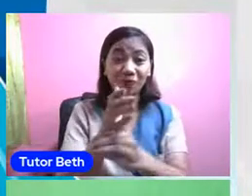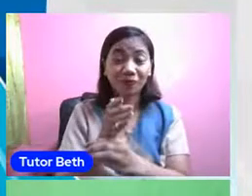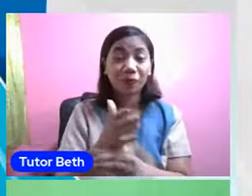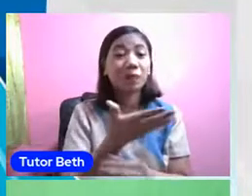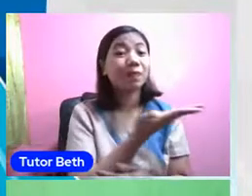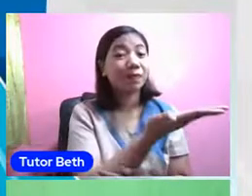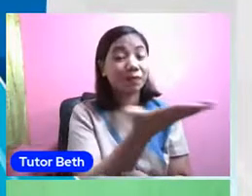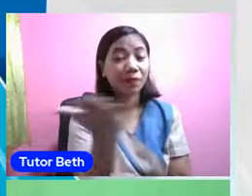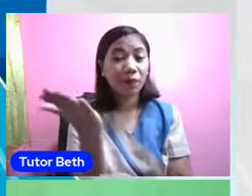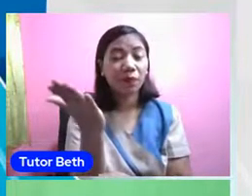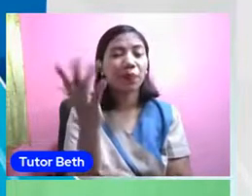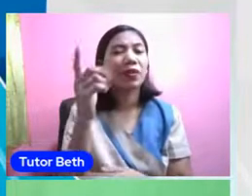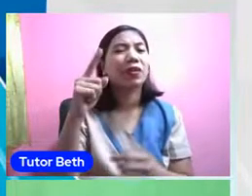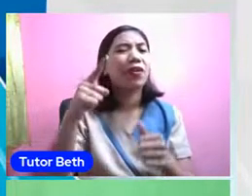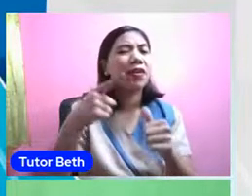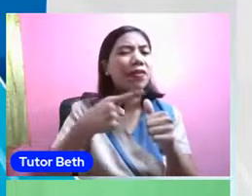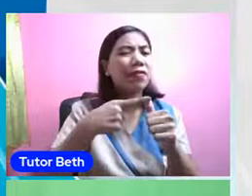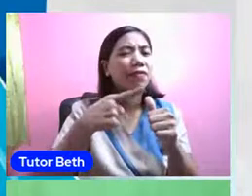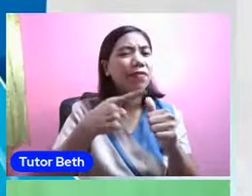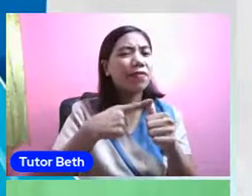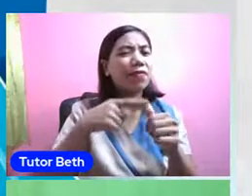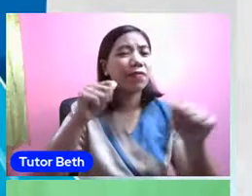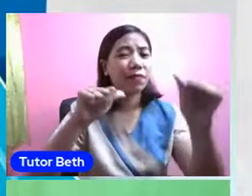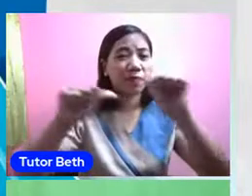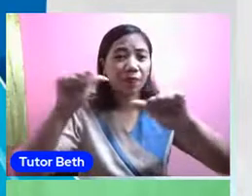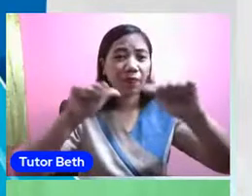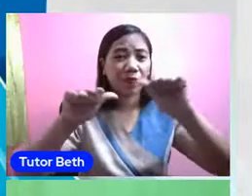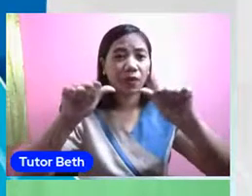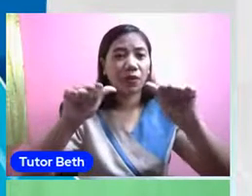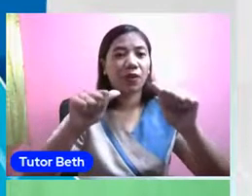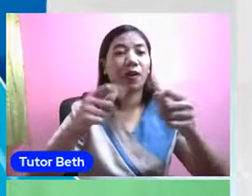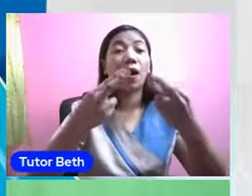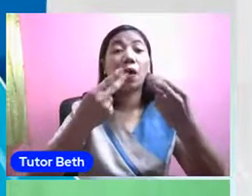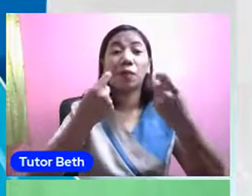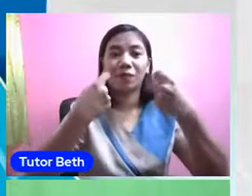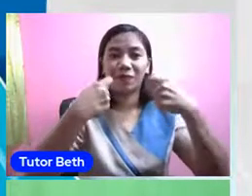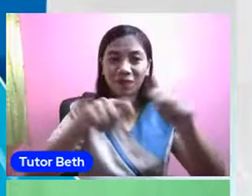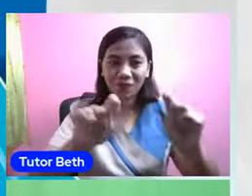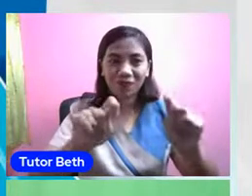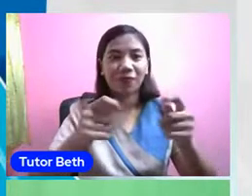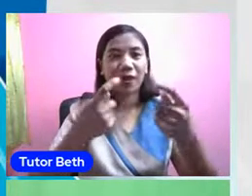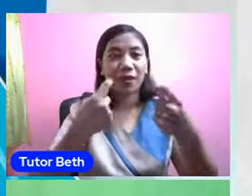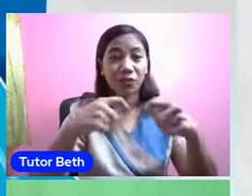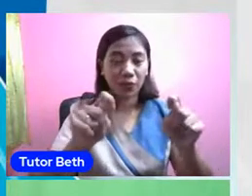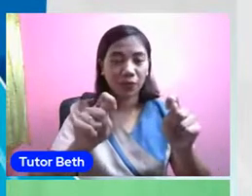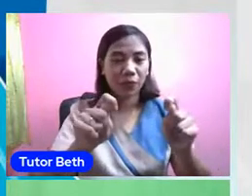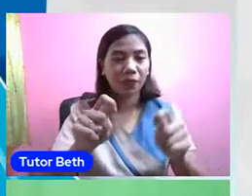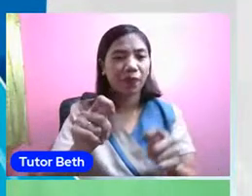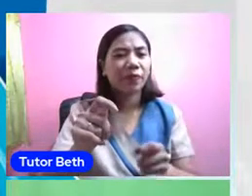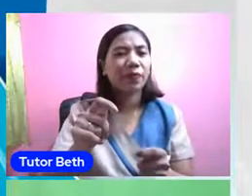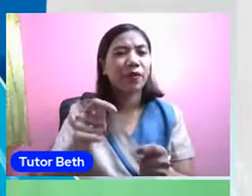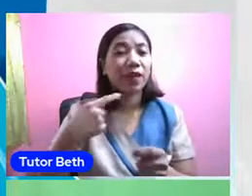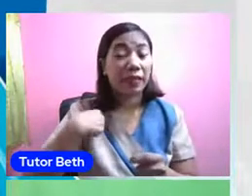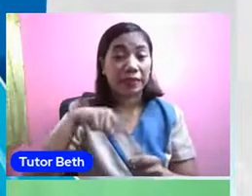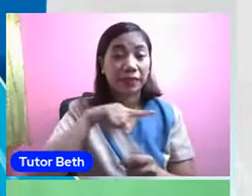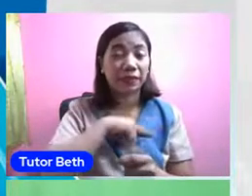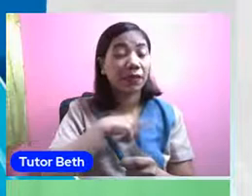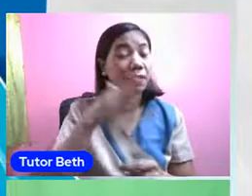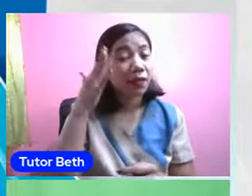unang kasanayan, ang ating subukin, susubukin natin kung malalaman nyo kung ano ba yung